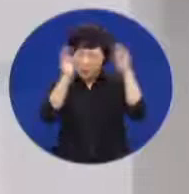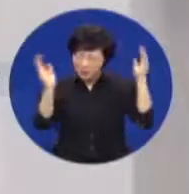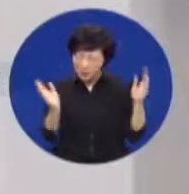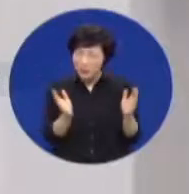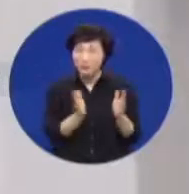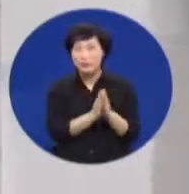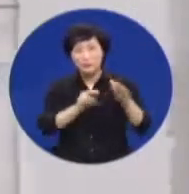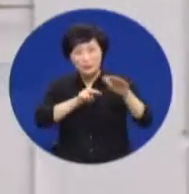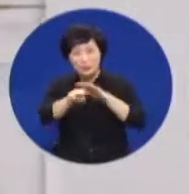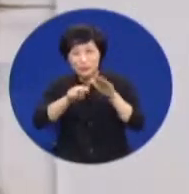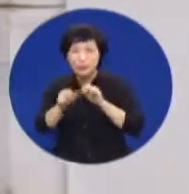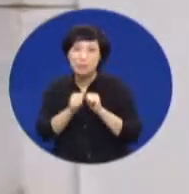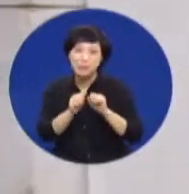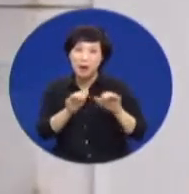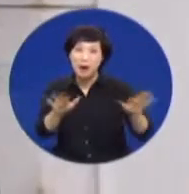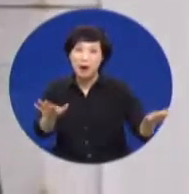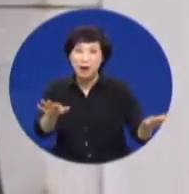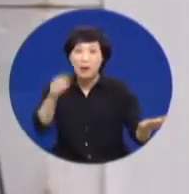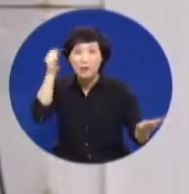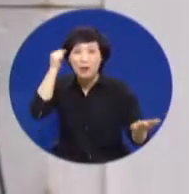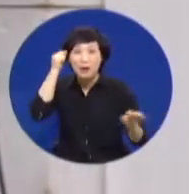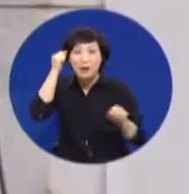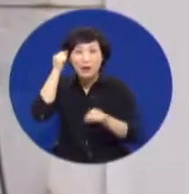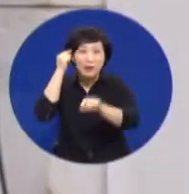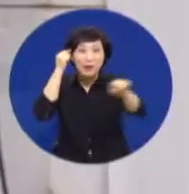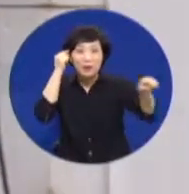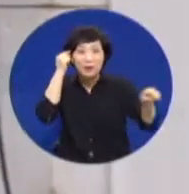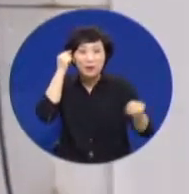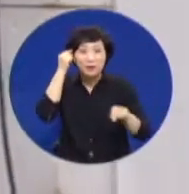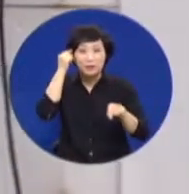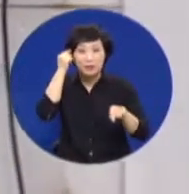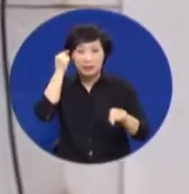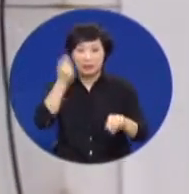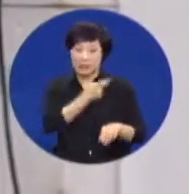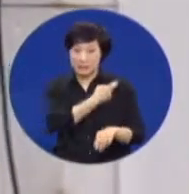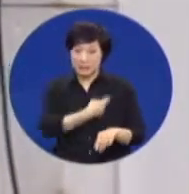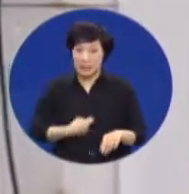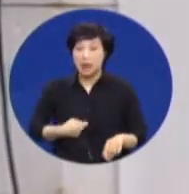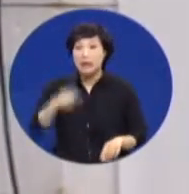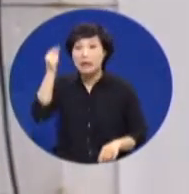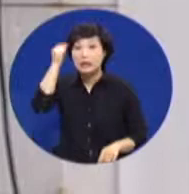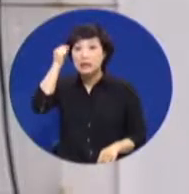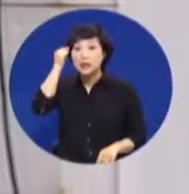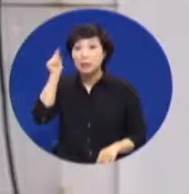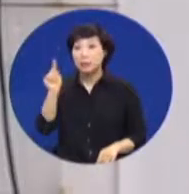전부 도망가. 왜 도망가냐? 제자들 생각에는